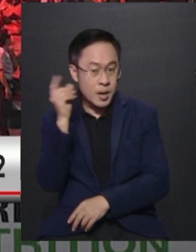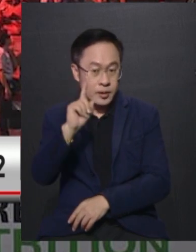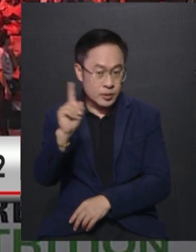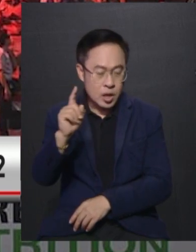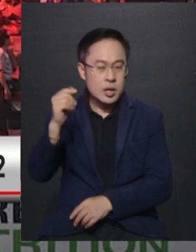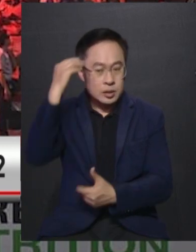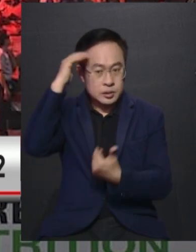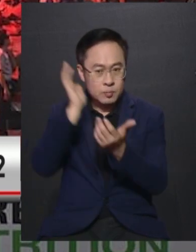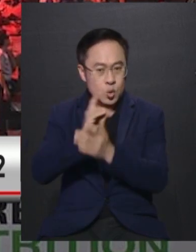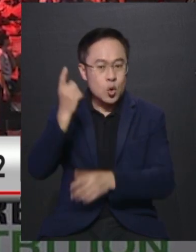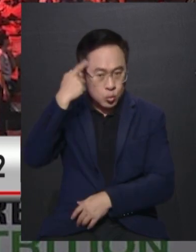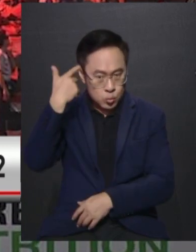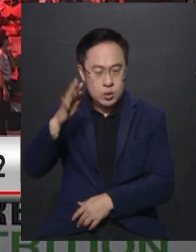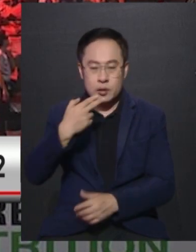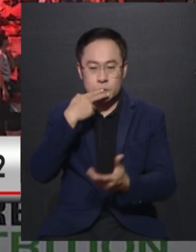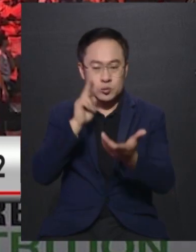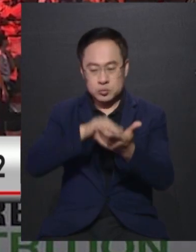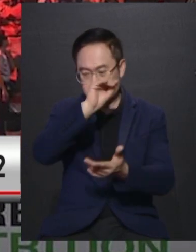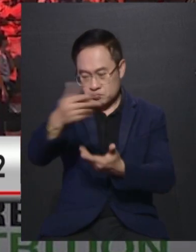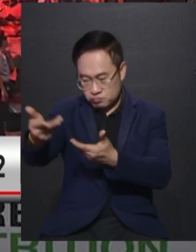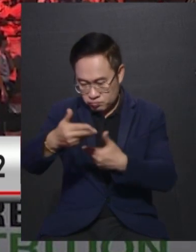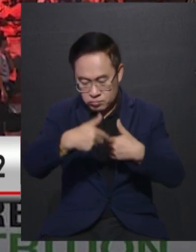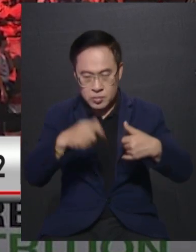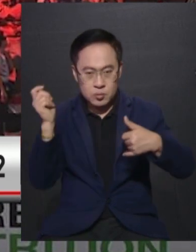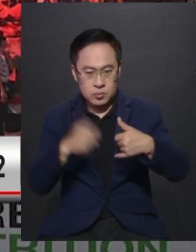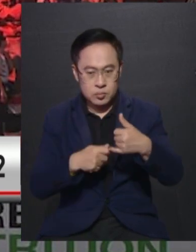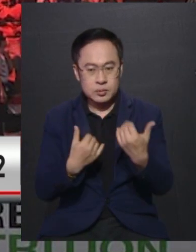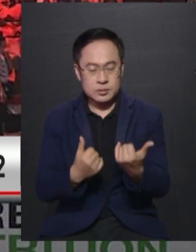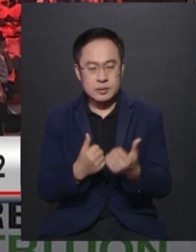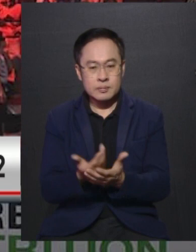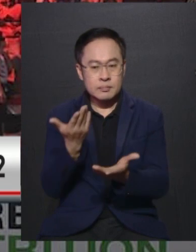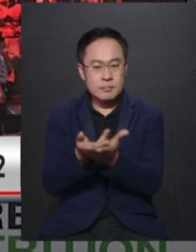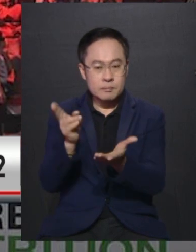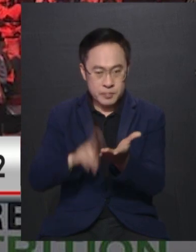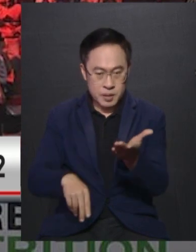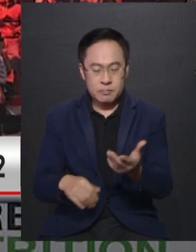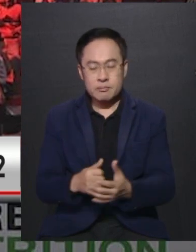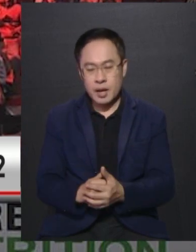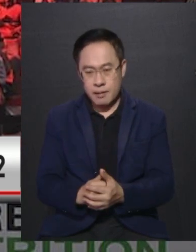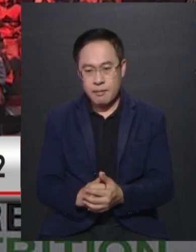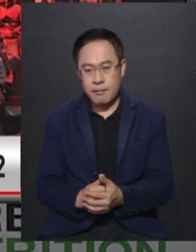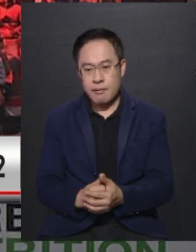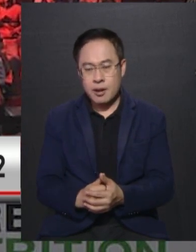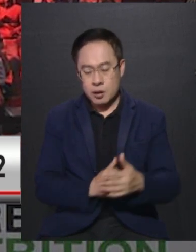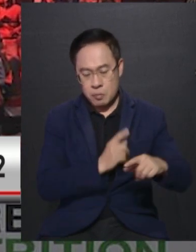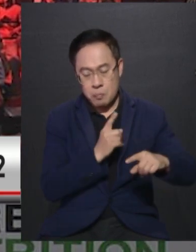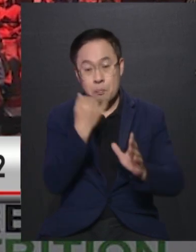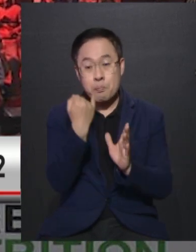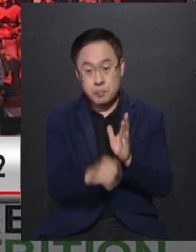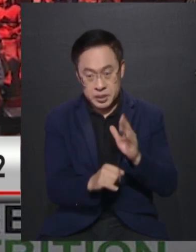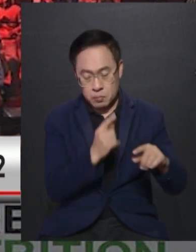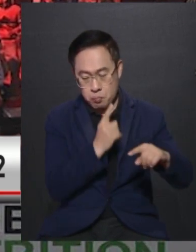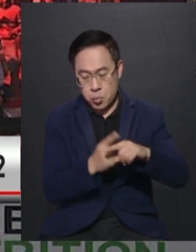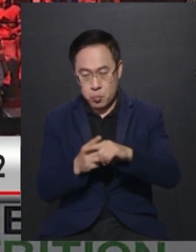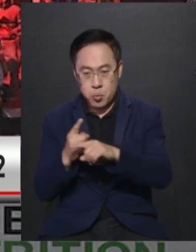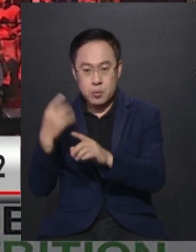รียมตัวรอไว้เลยนะคะแล้วการที่เจอกับคดีเก่าแบบเนี้ยปรับเพิ่มได้ไหม มันอาจจะ โทษเพิ่ม ม ัน อาจจะไม่ใช่รอ